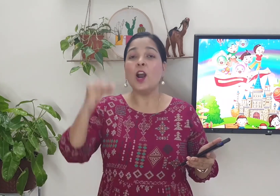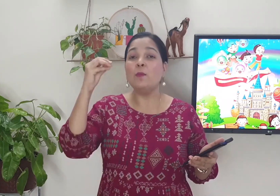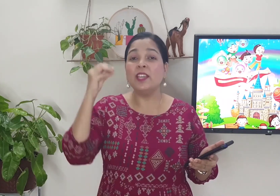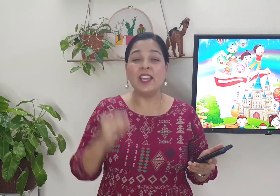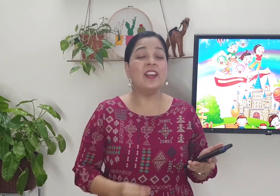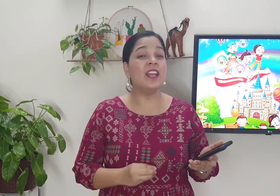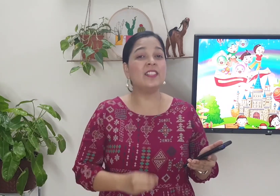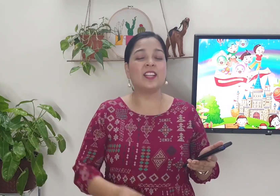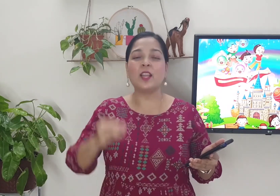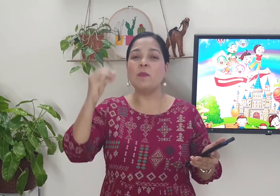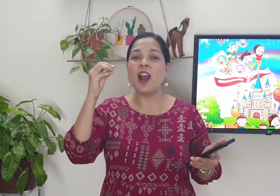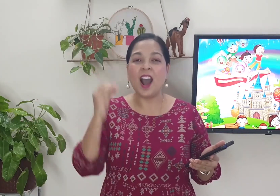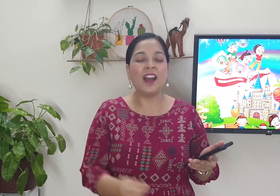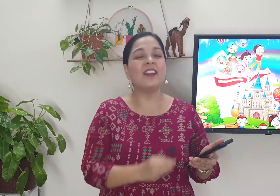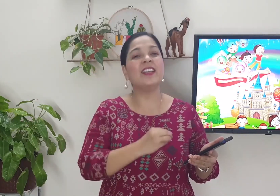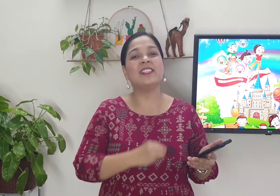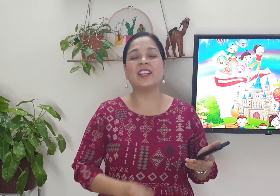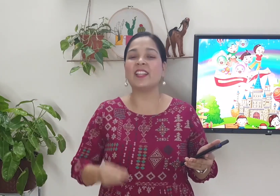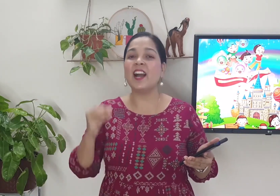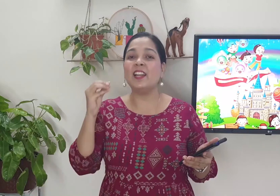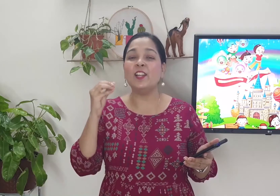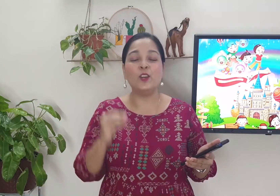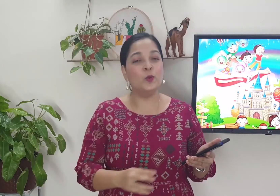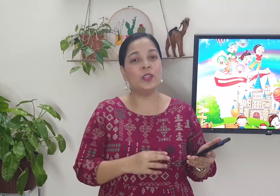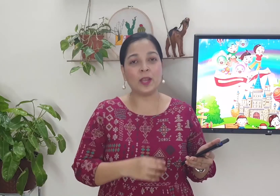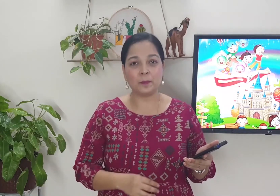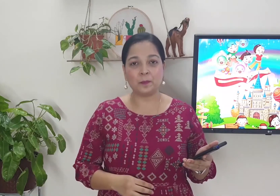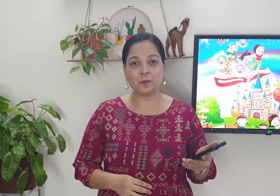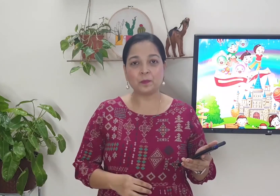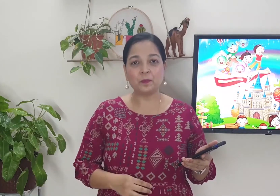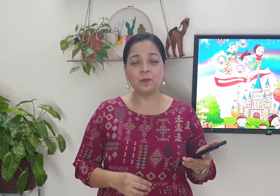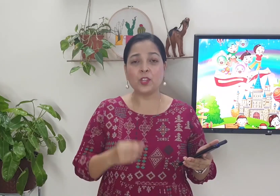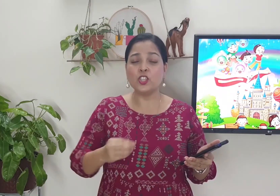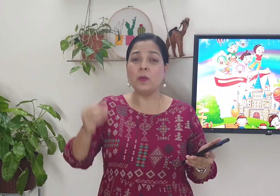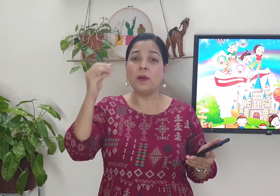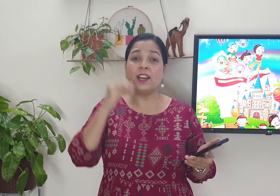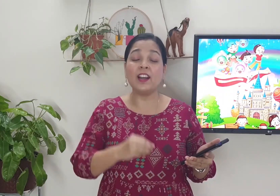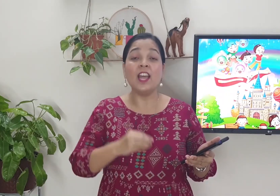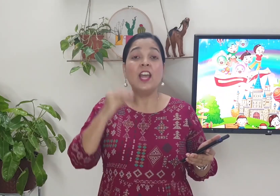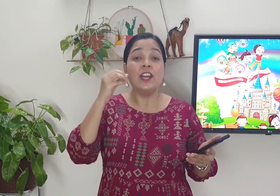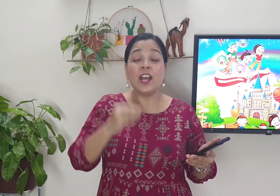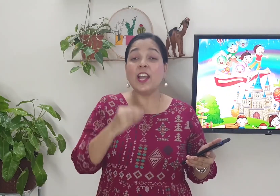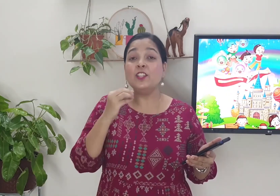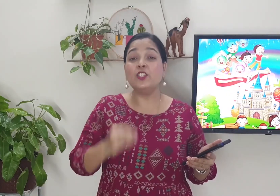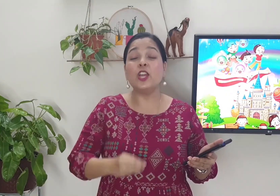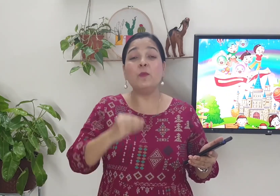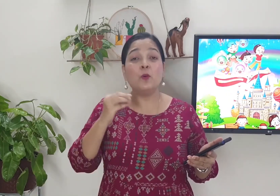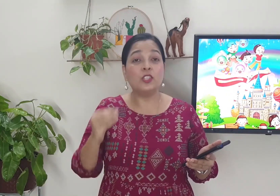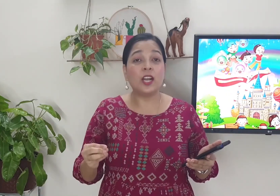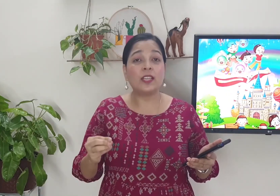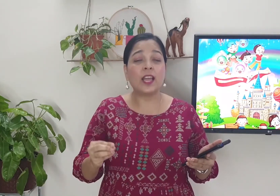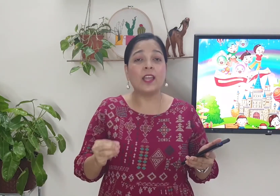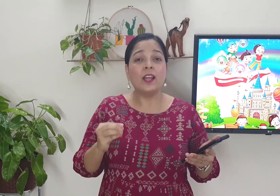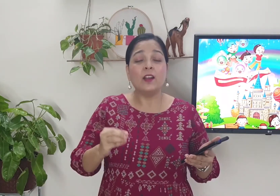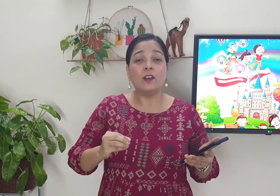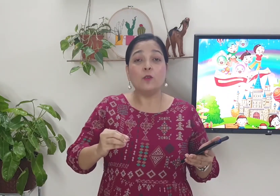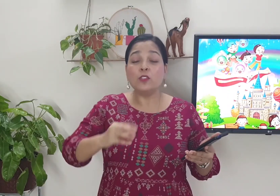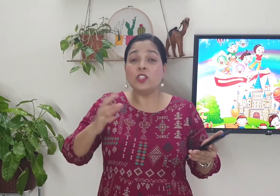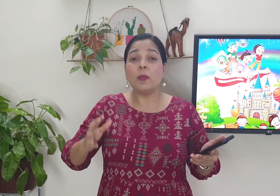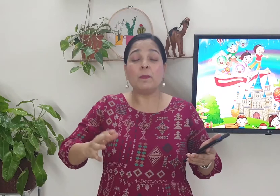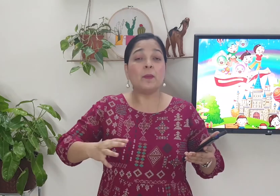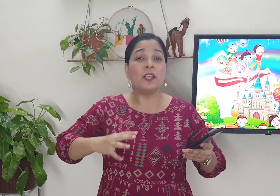आजारी पडू शकत नाही, आपण पडू शकत नाही, हालेलुया. जेव्हा आपण नव्या जन्मतो तेव्हा